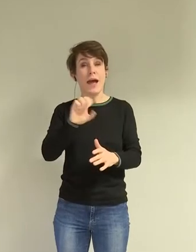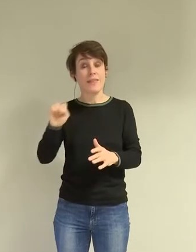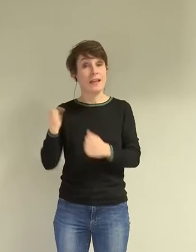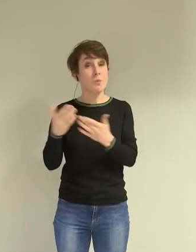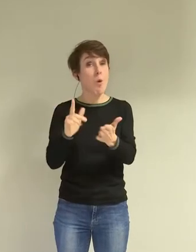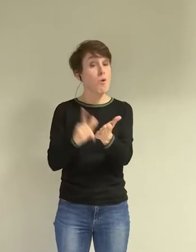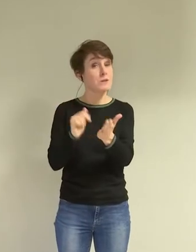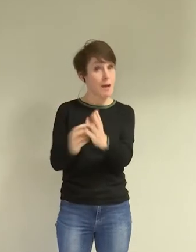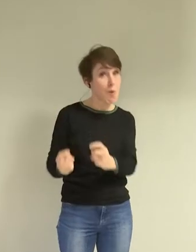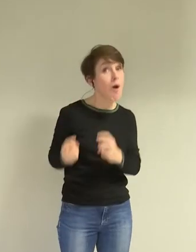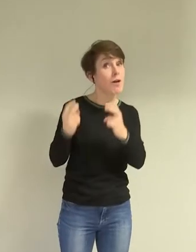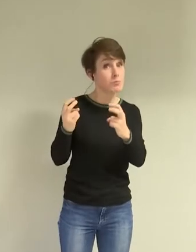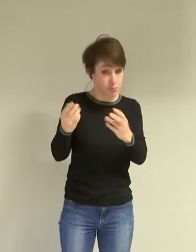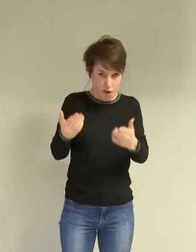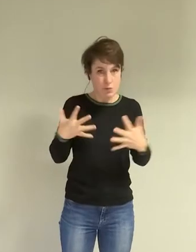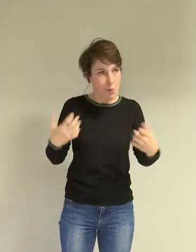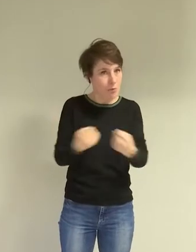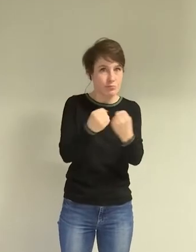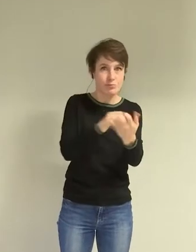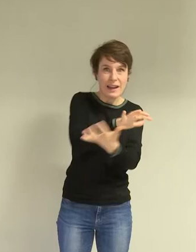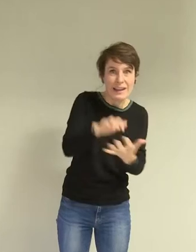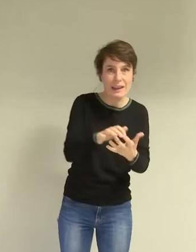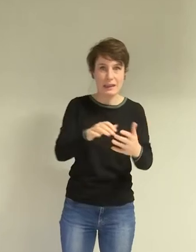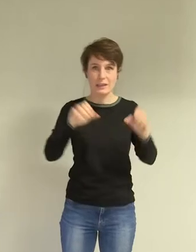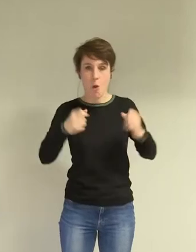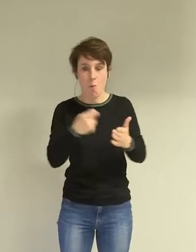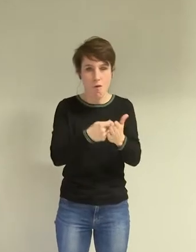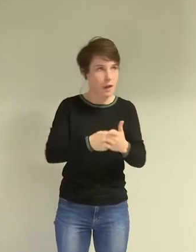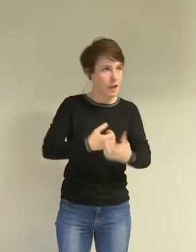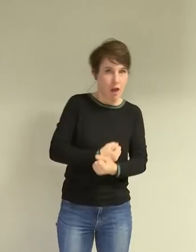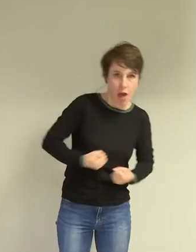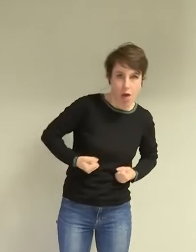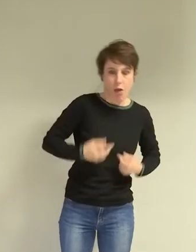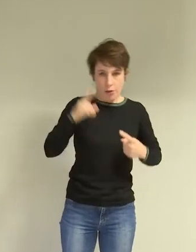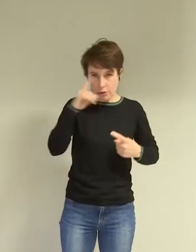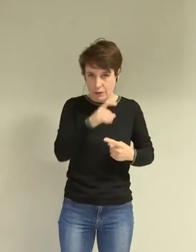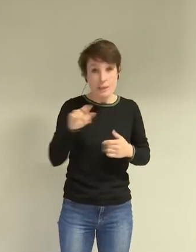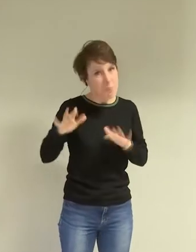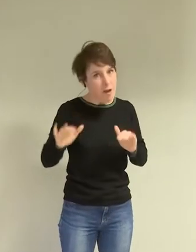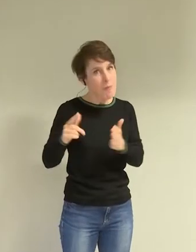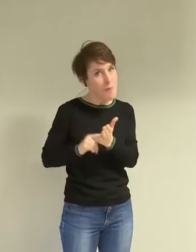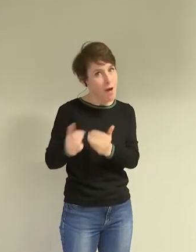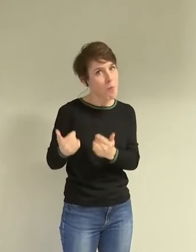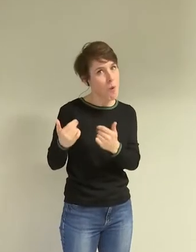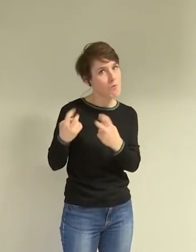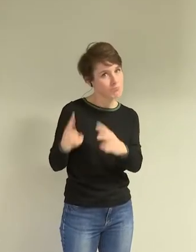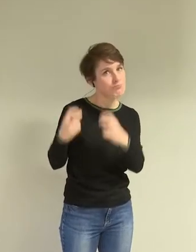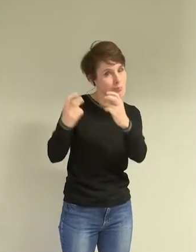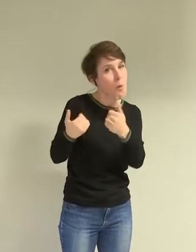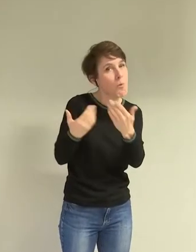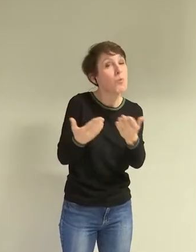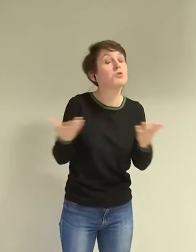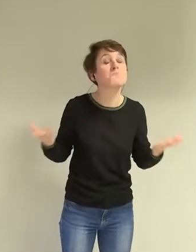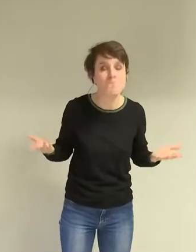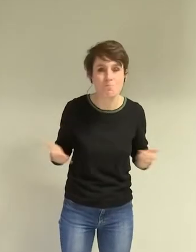de crise du pouvoir d'achat que traverse tant de nos concitoyens monsieur le maire je vous remercie par avance de bien vouloir éclairer notre conseil municipal sur ces